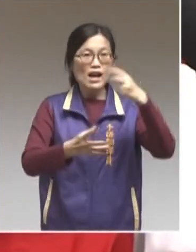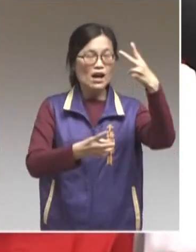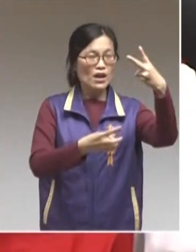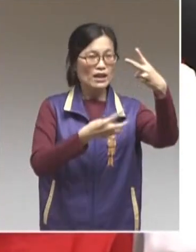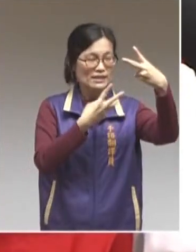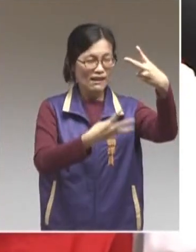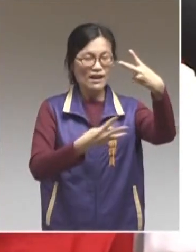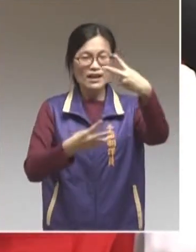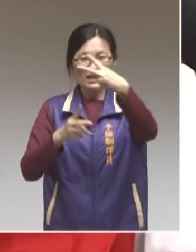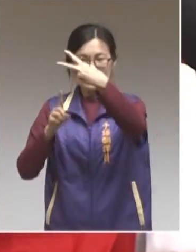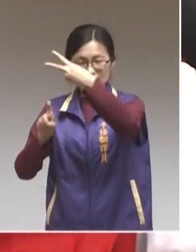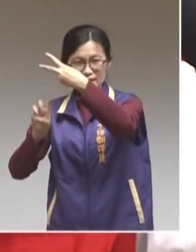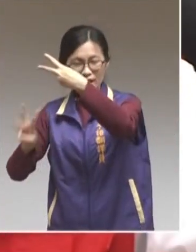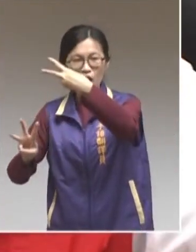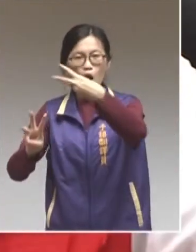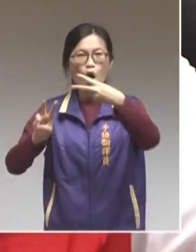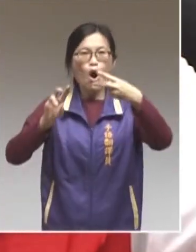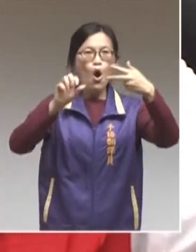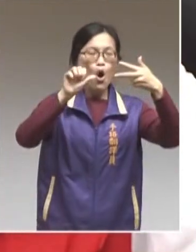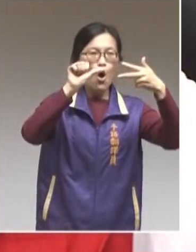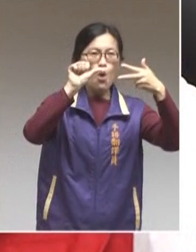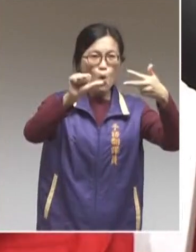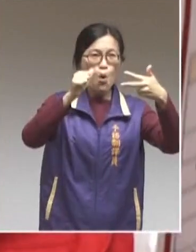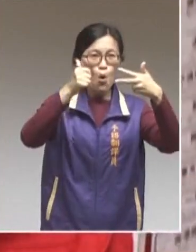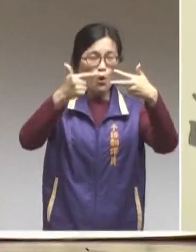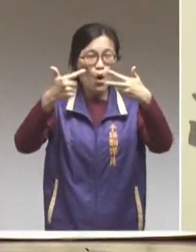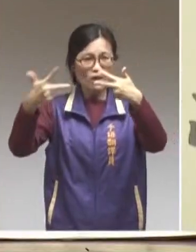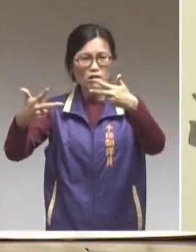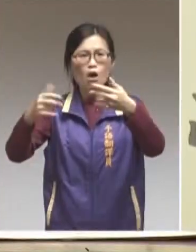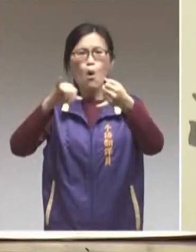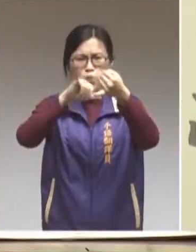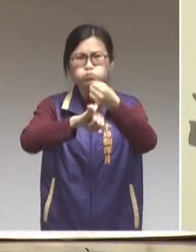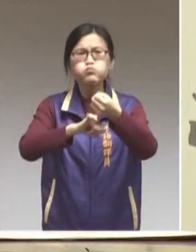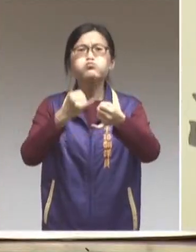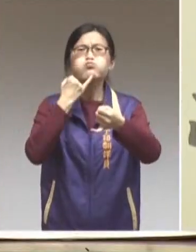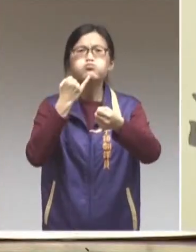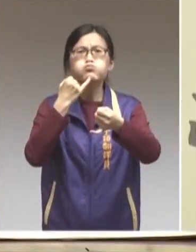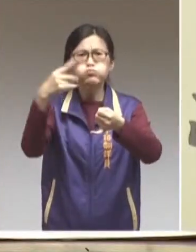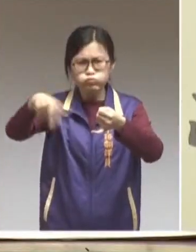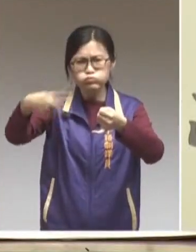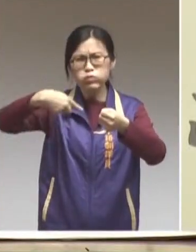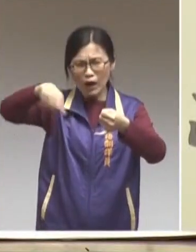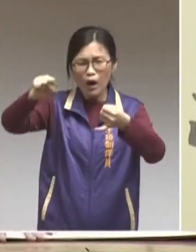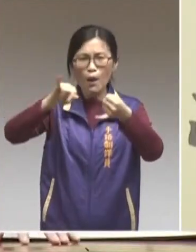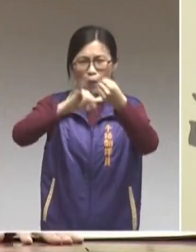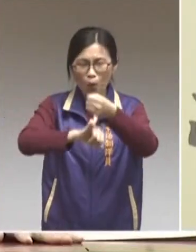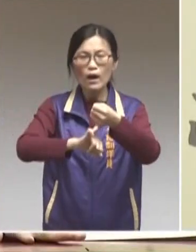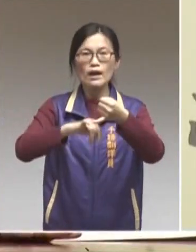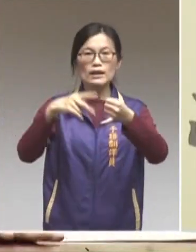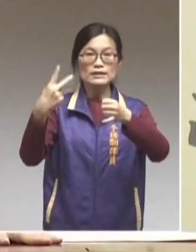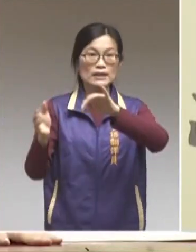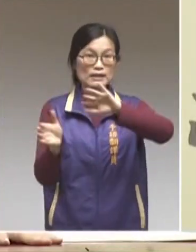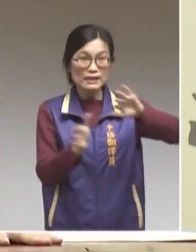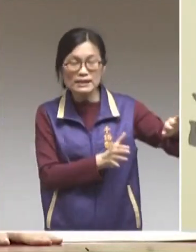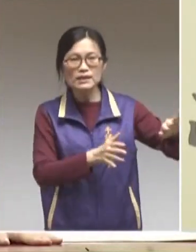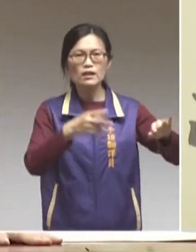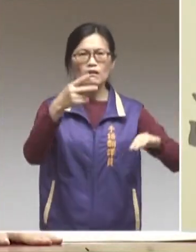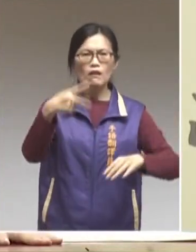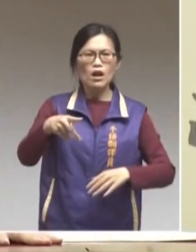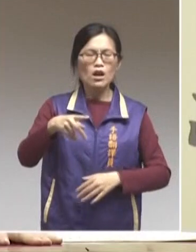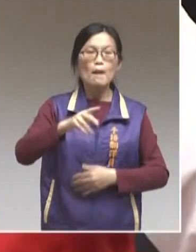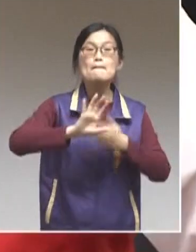这个五六日三天啊都可以再继续预约哈、啊。那另外也在我们的一些